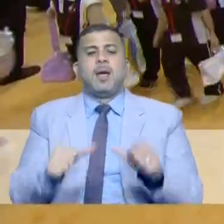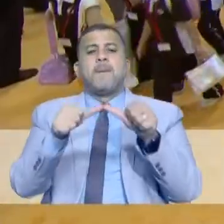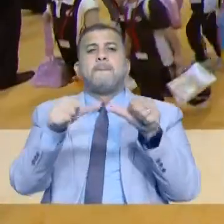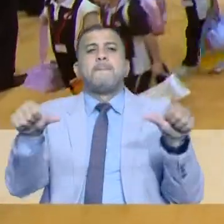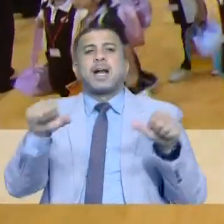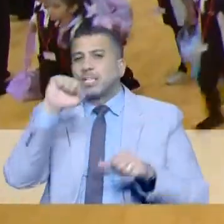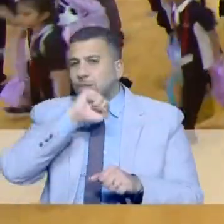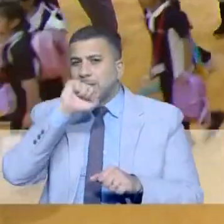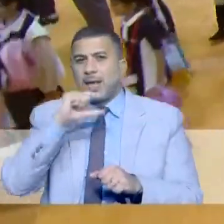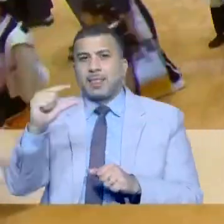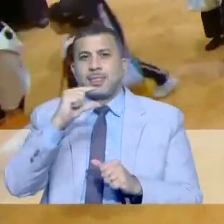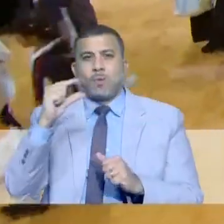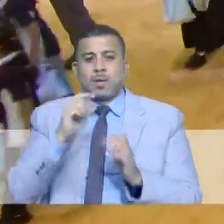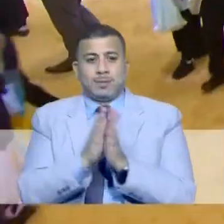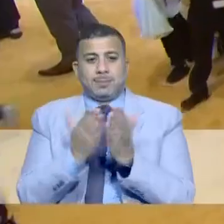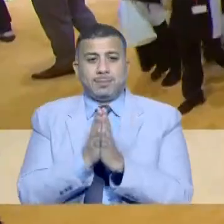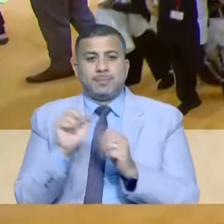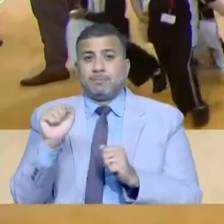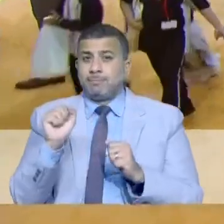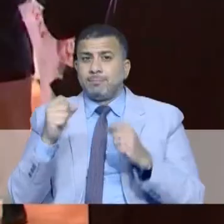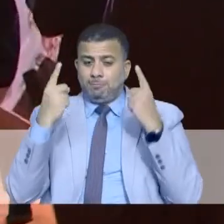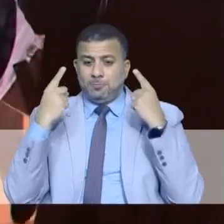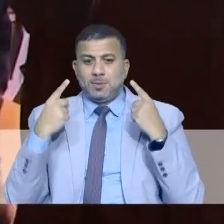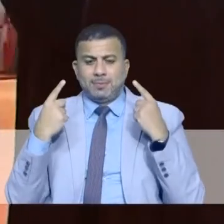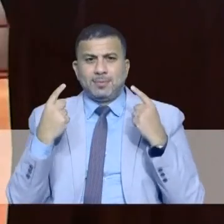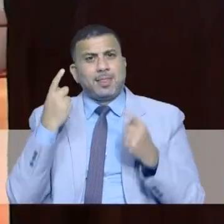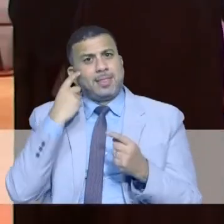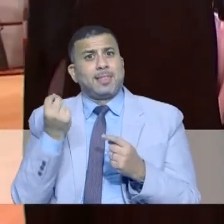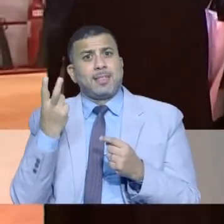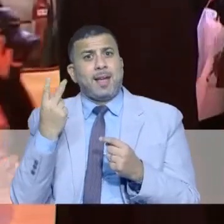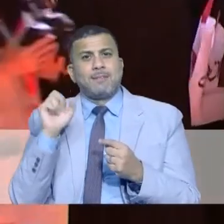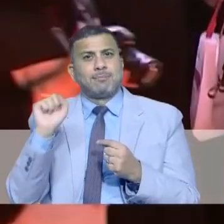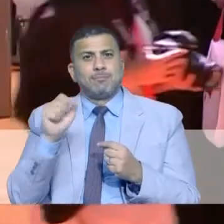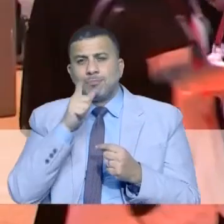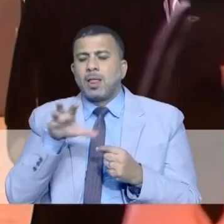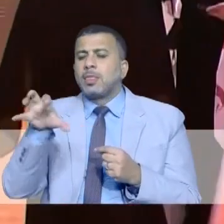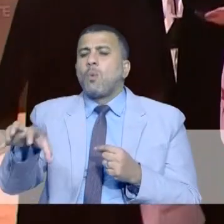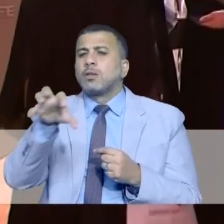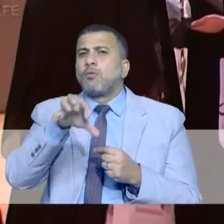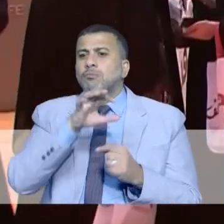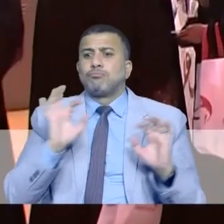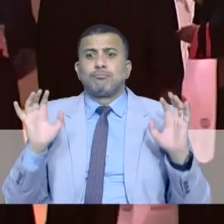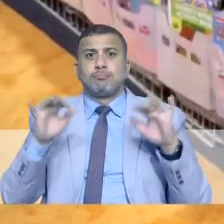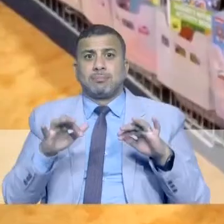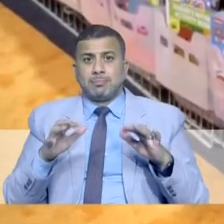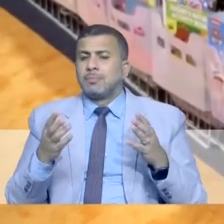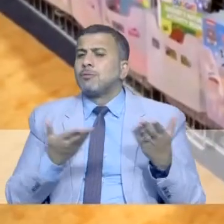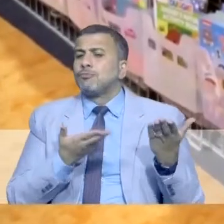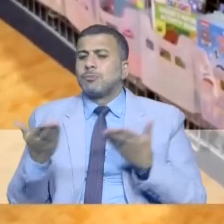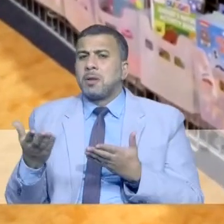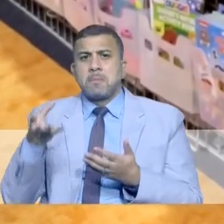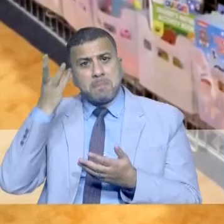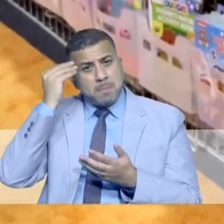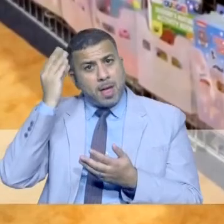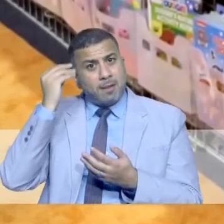الشارقه الدولي للكتاب عرس ثقافي يحتضن العديد من دور النشر من دول مختلفه، ويزود زواره